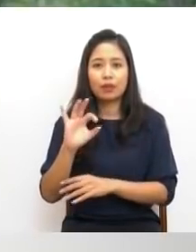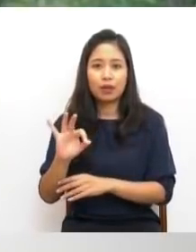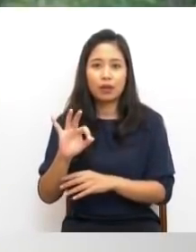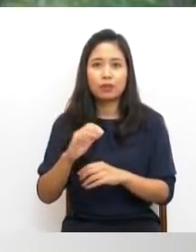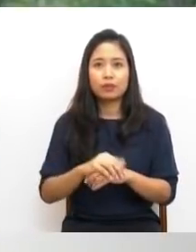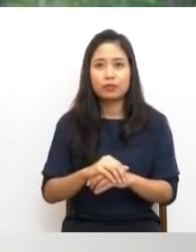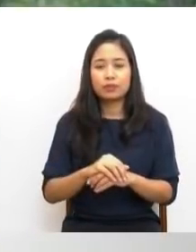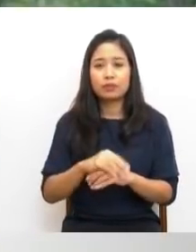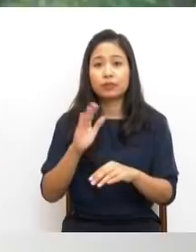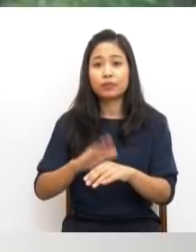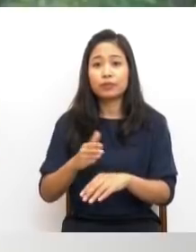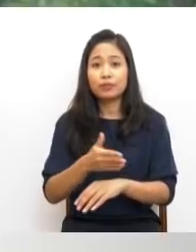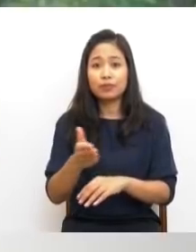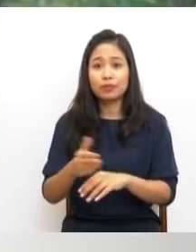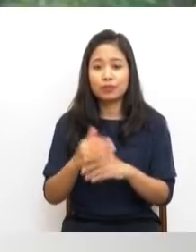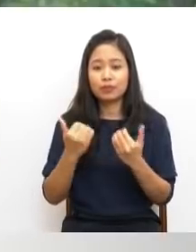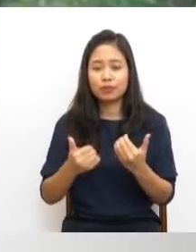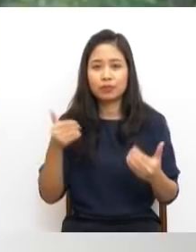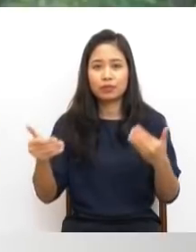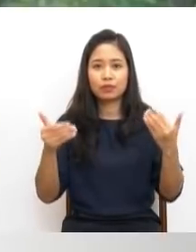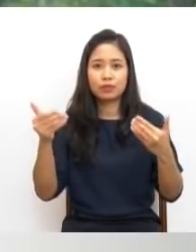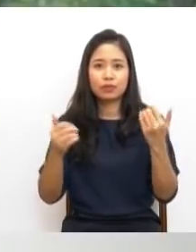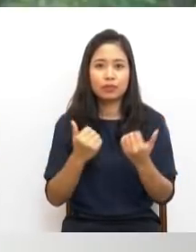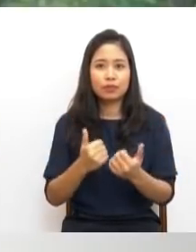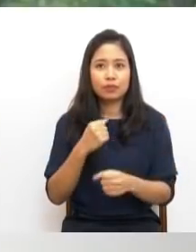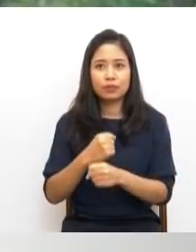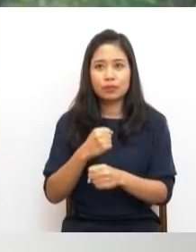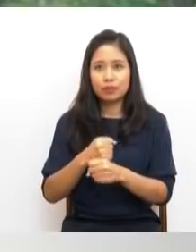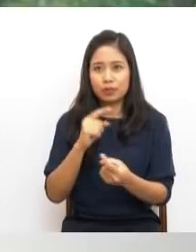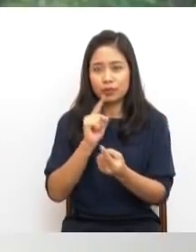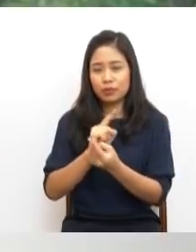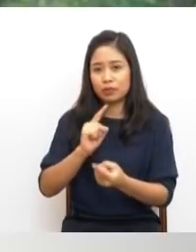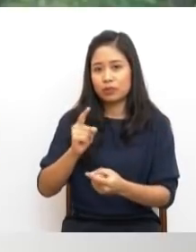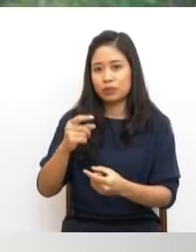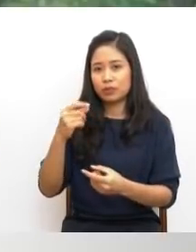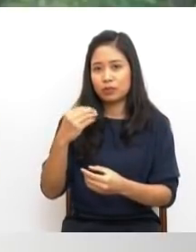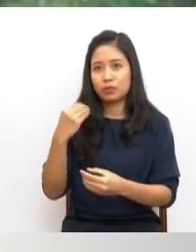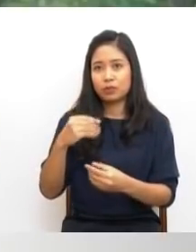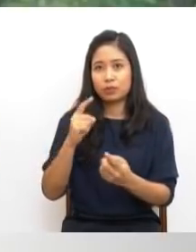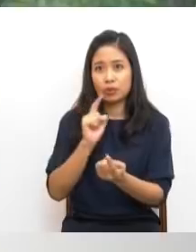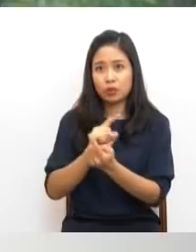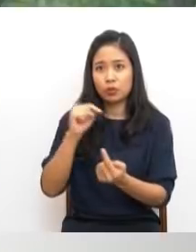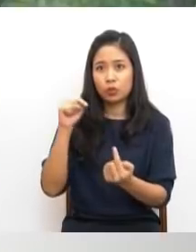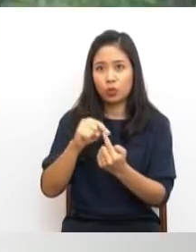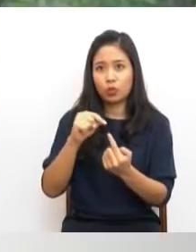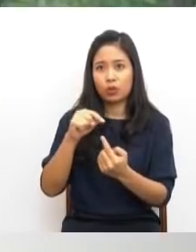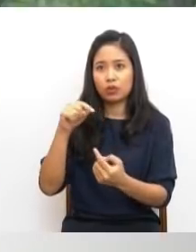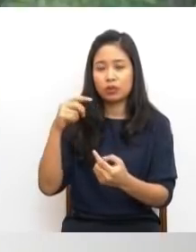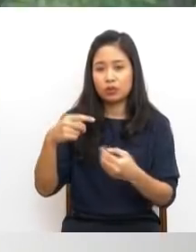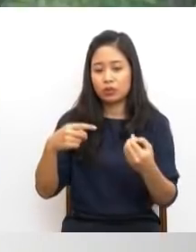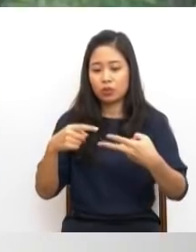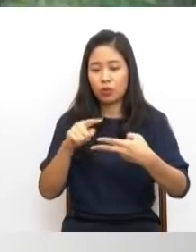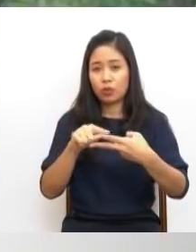ปท.ทุกท่านคะสำหรับกิจกรรมที่เราได้เชิญชวนท่านผู้รับชมรายการของเราร่วมสนุกกับทางรายการนะคะกับ2กิจกรรมด้วยกัน